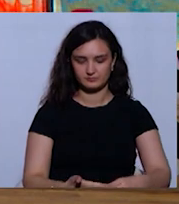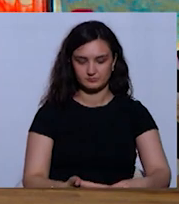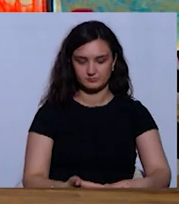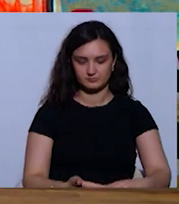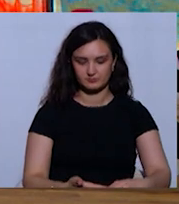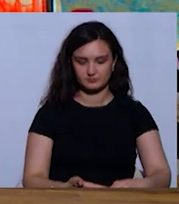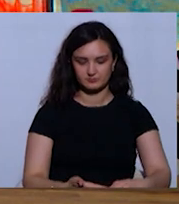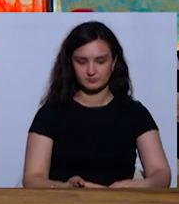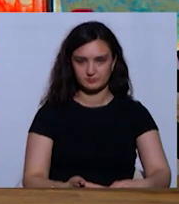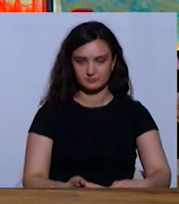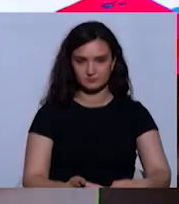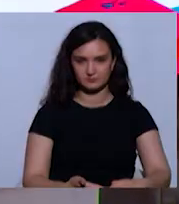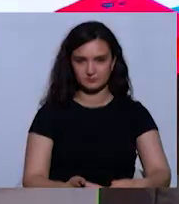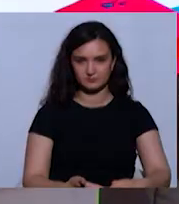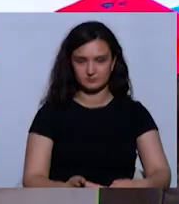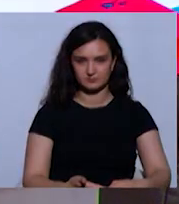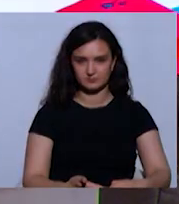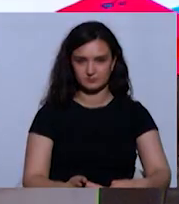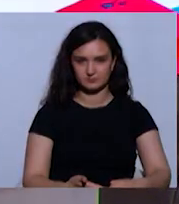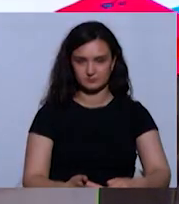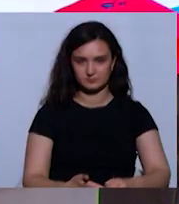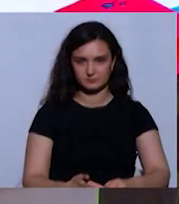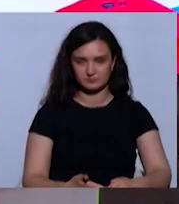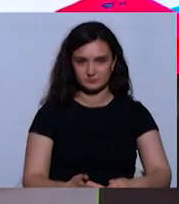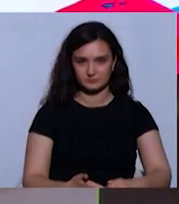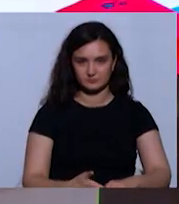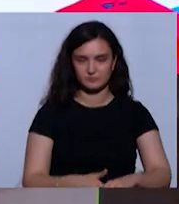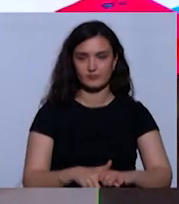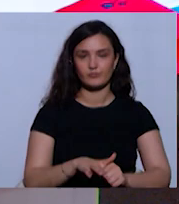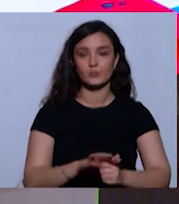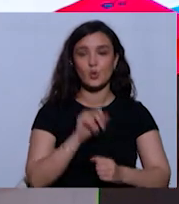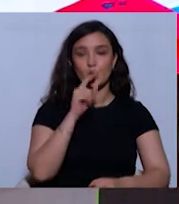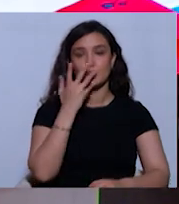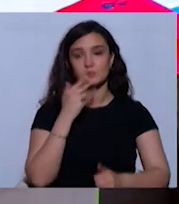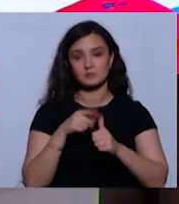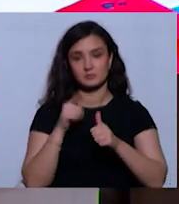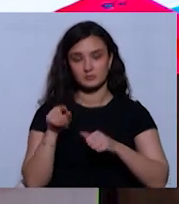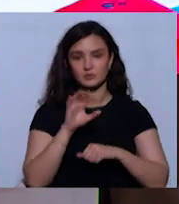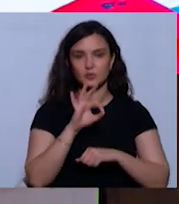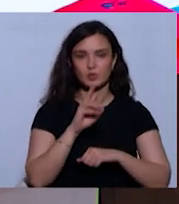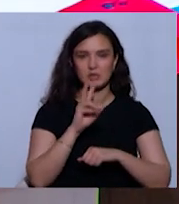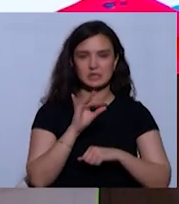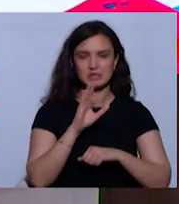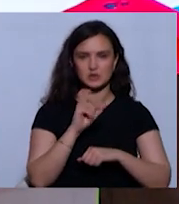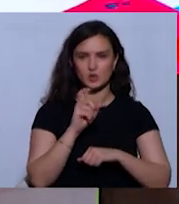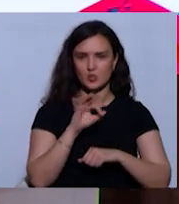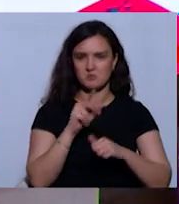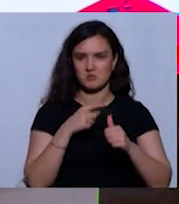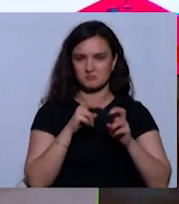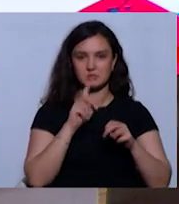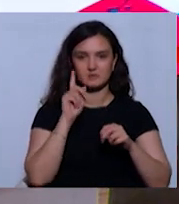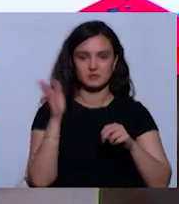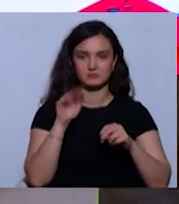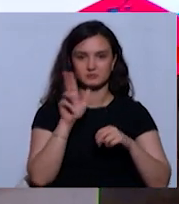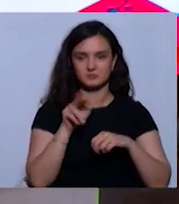ოკის ხრომა. აი ესეთ სახელი ქვია. როგორც ოხრას ქვია ოხრა, ამას ქვია ოკის ხრომა. ავიღოთ ეს